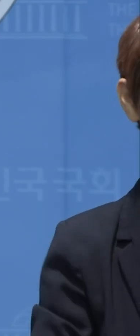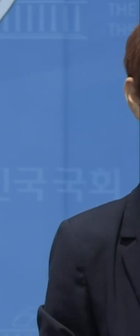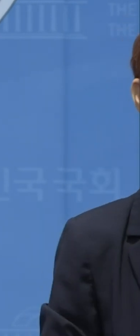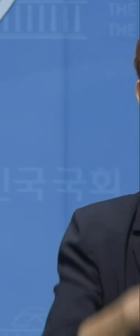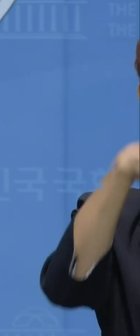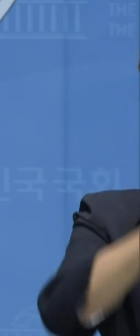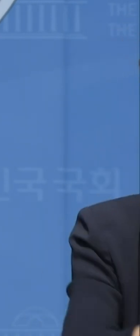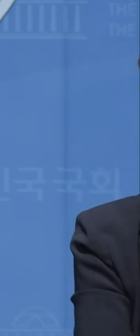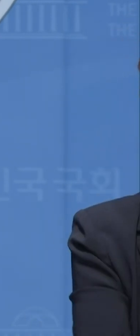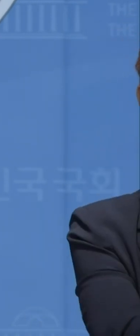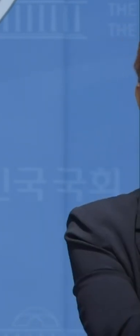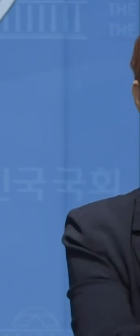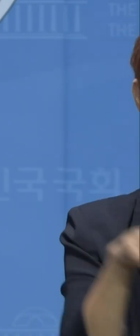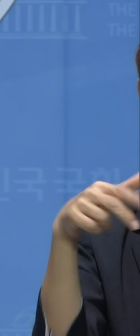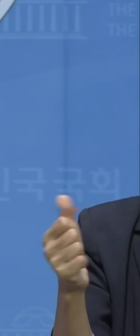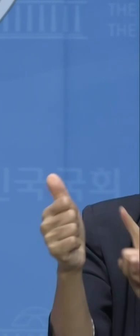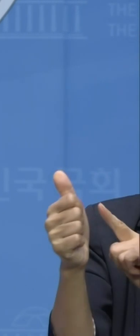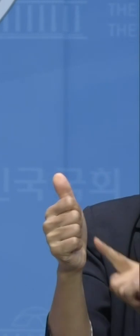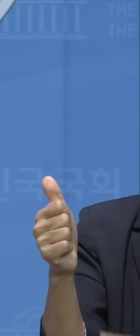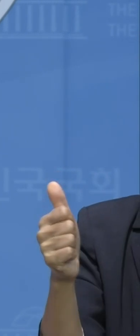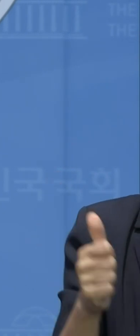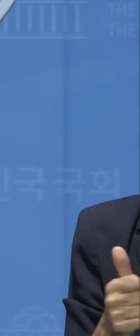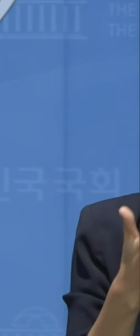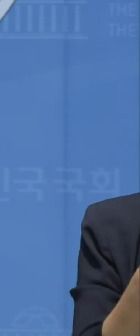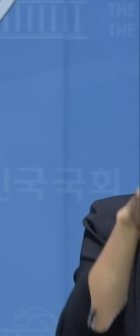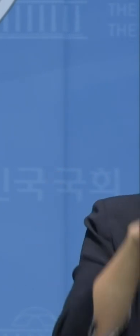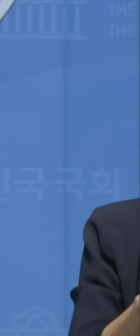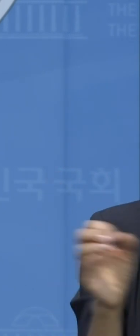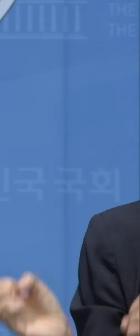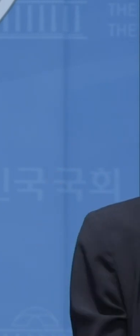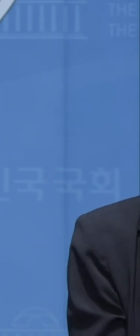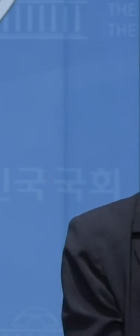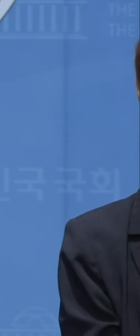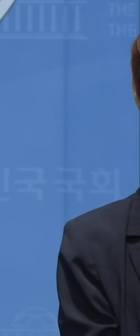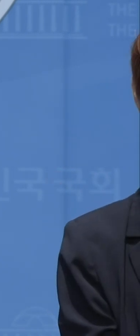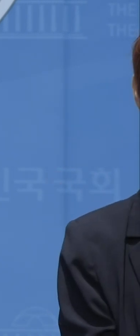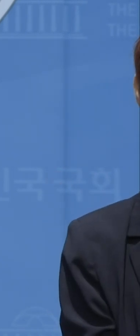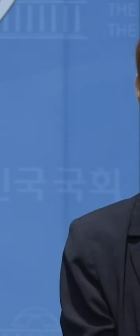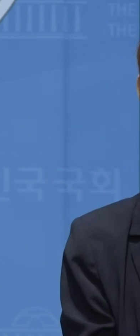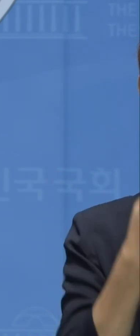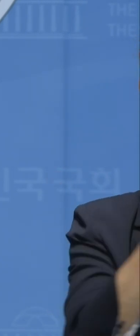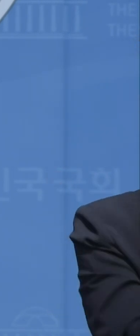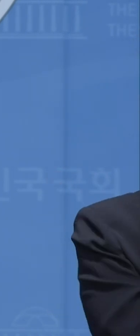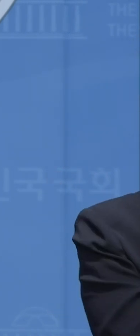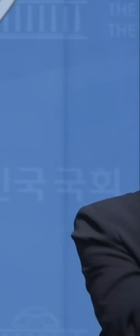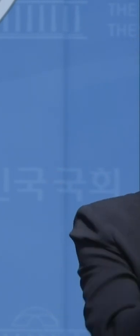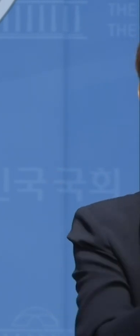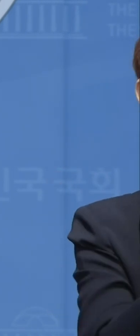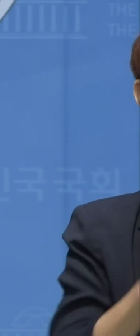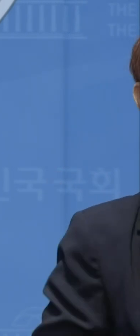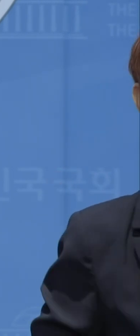최고위원은 대표에 대해서 본인의 고향인 부산을 내기 치고 엉뚱하게 민주당의 본산인